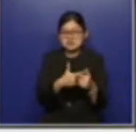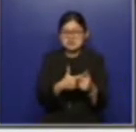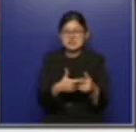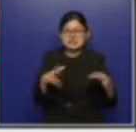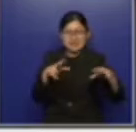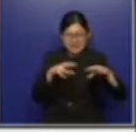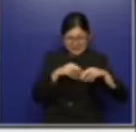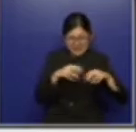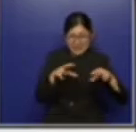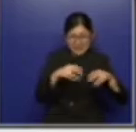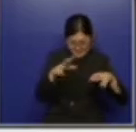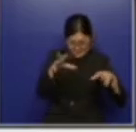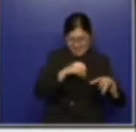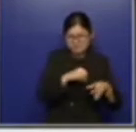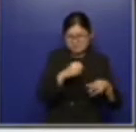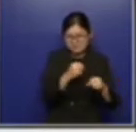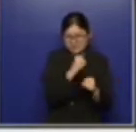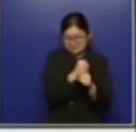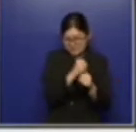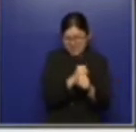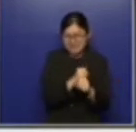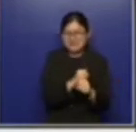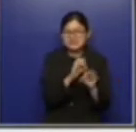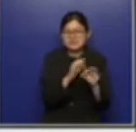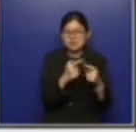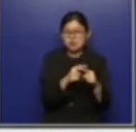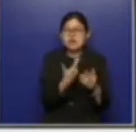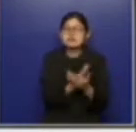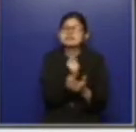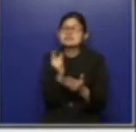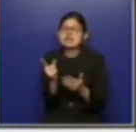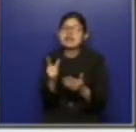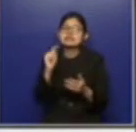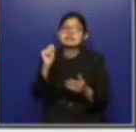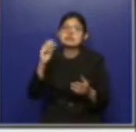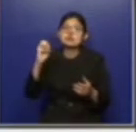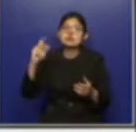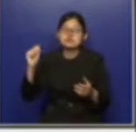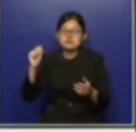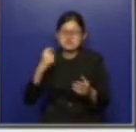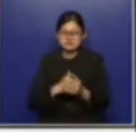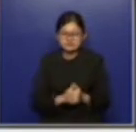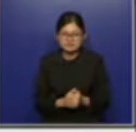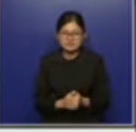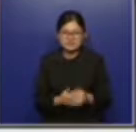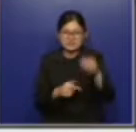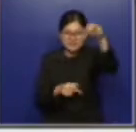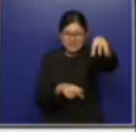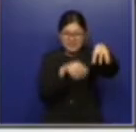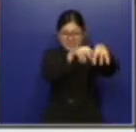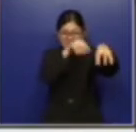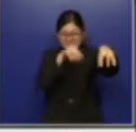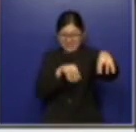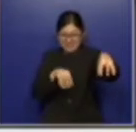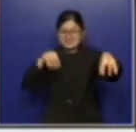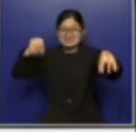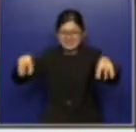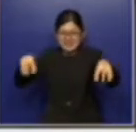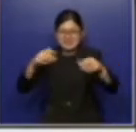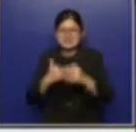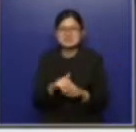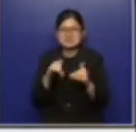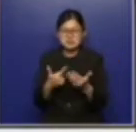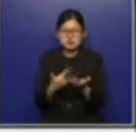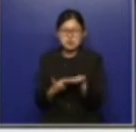ำถามบุญบัลลังก์ครับว่าจริงไหมและปรากฏว่าผมเรียกมาชี้แจงในที่ประชุมท่านประธานที่เคารพครับก